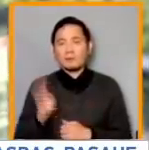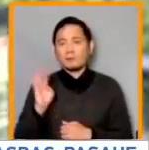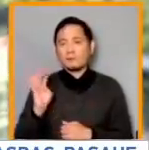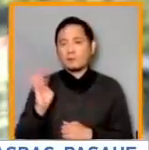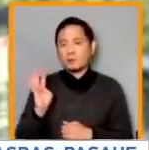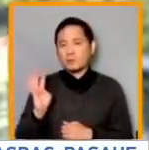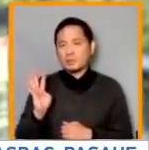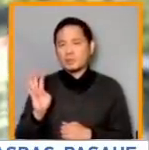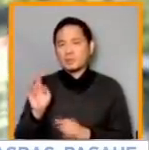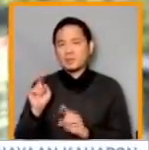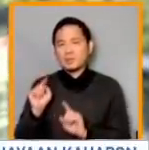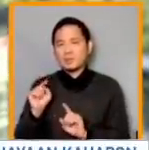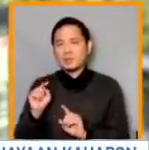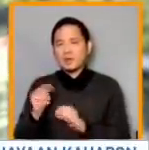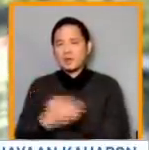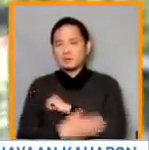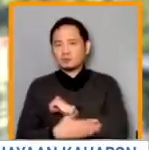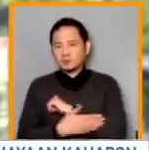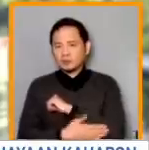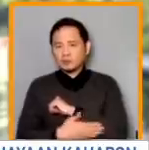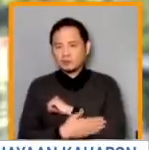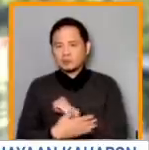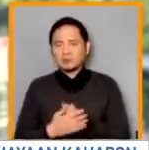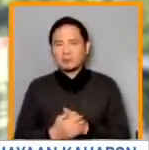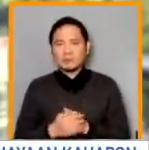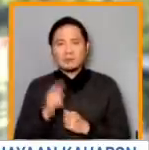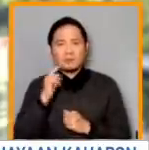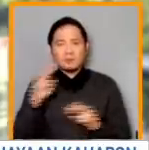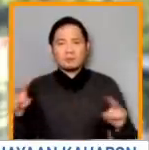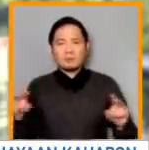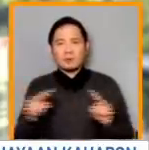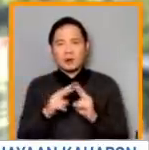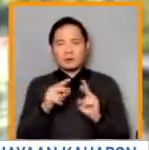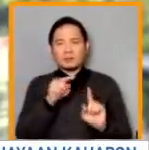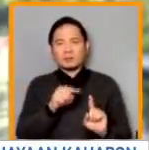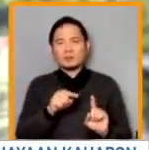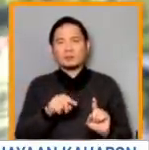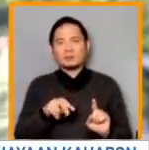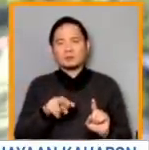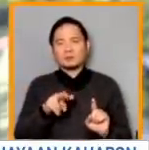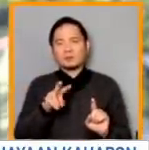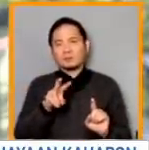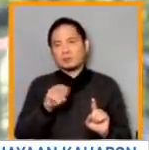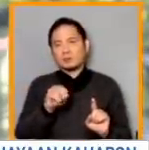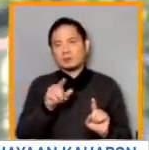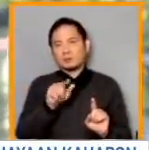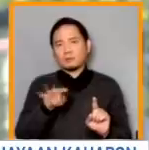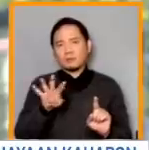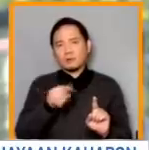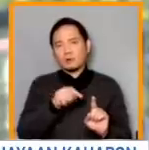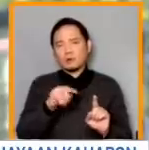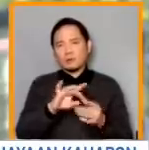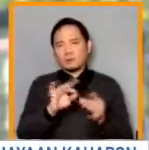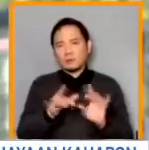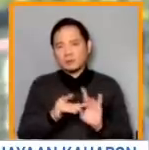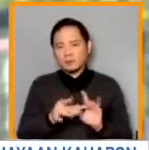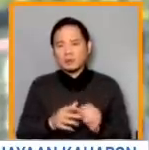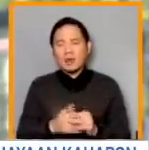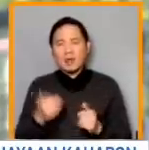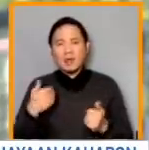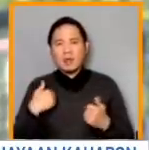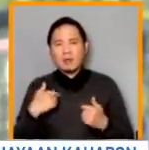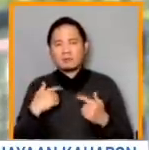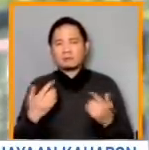Games ng Organizing Committee ng Paris 2024 Olympics at French Ministry of Europe. Ang 3-kilometer marathon at bike